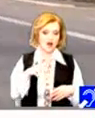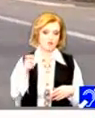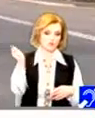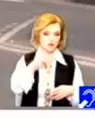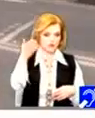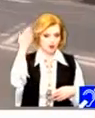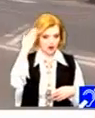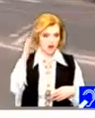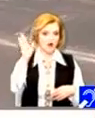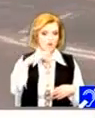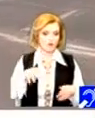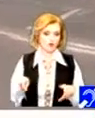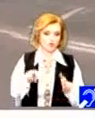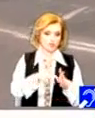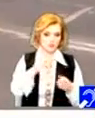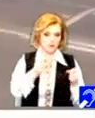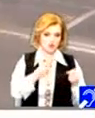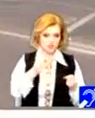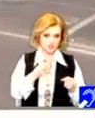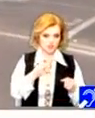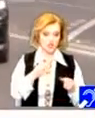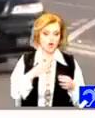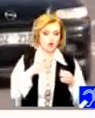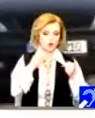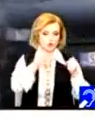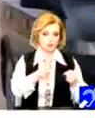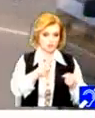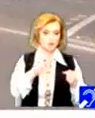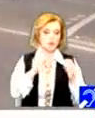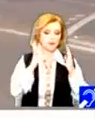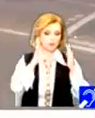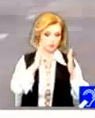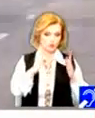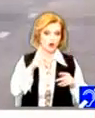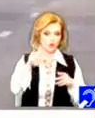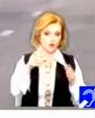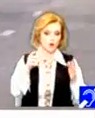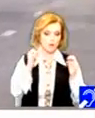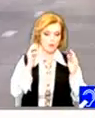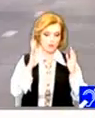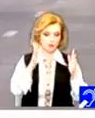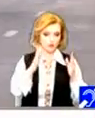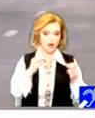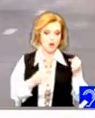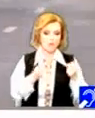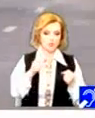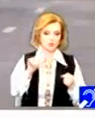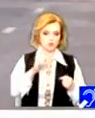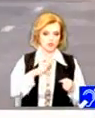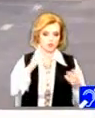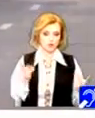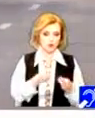mașină ce a fost incendiată în pădurea de la marginea localității. În scurt timp, cei doi indivizi au fost arestați și condamnați la 20,